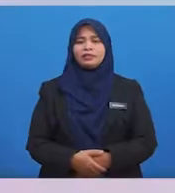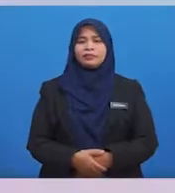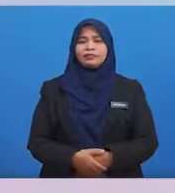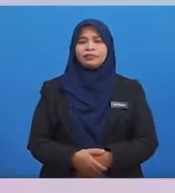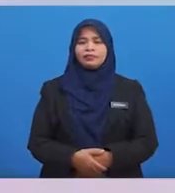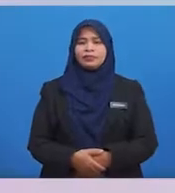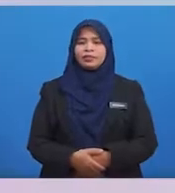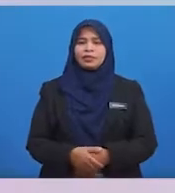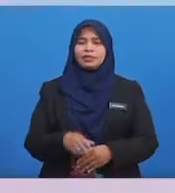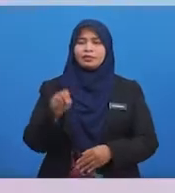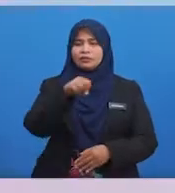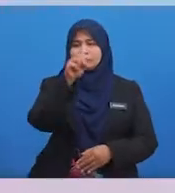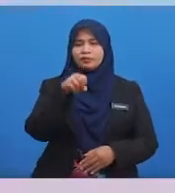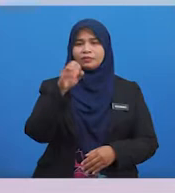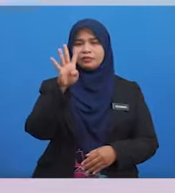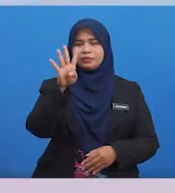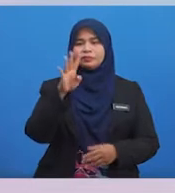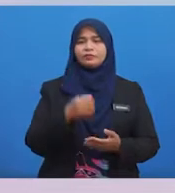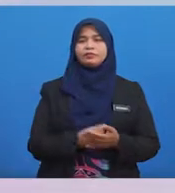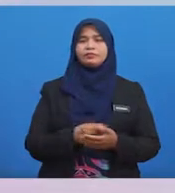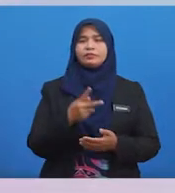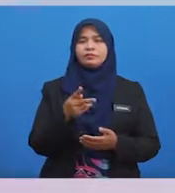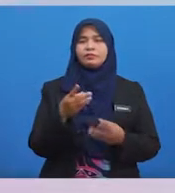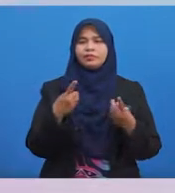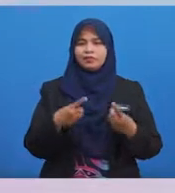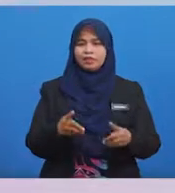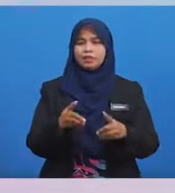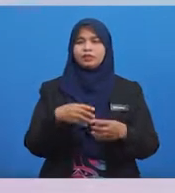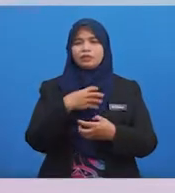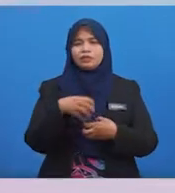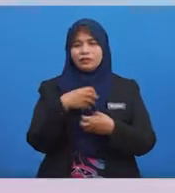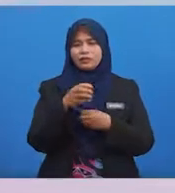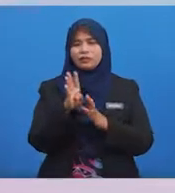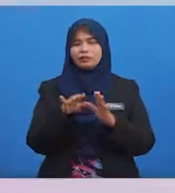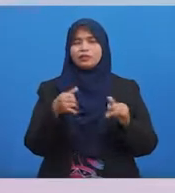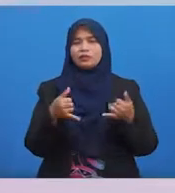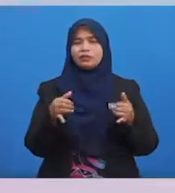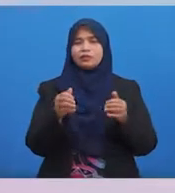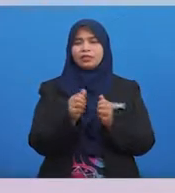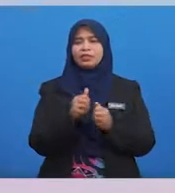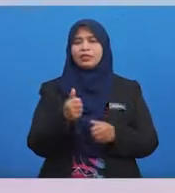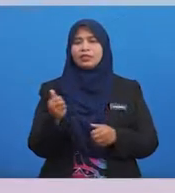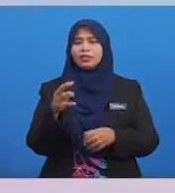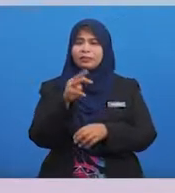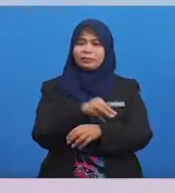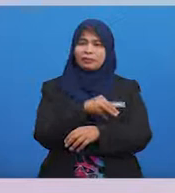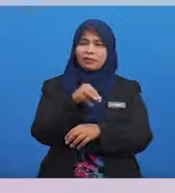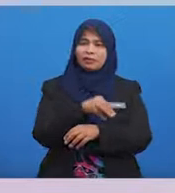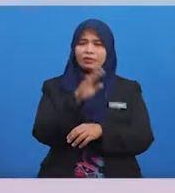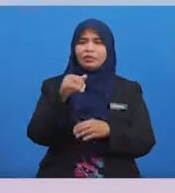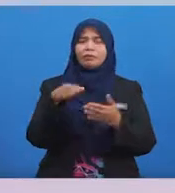selain keempat kamu sedang sronok bermain dengan anak diuji yang